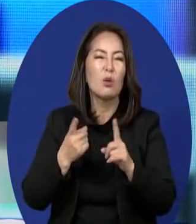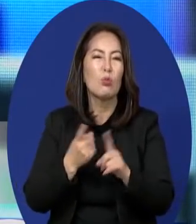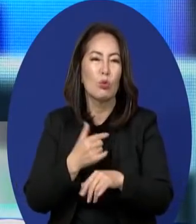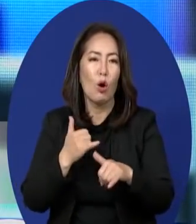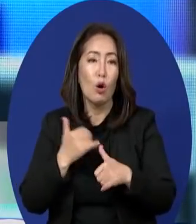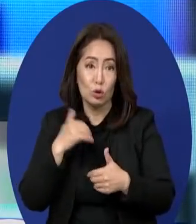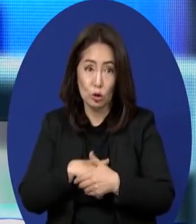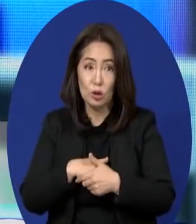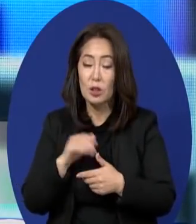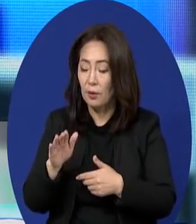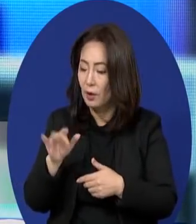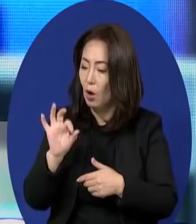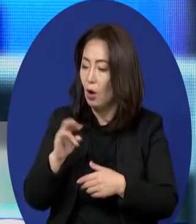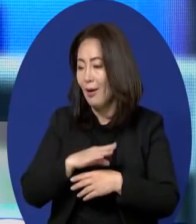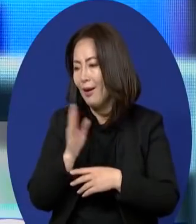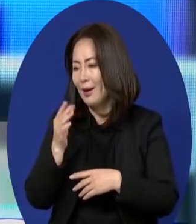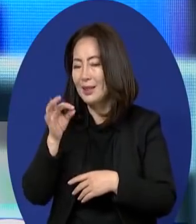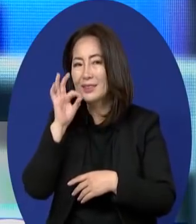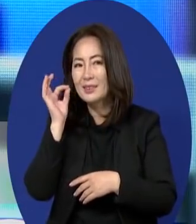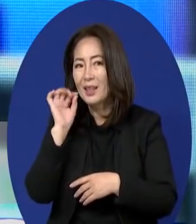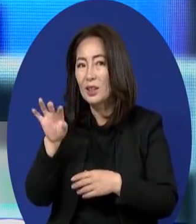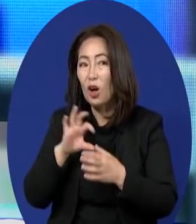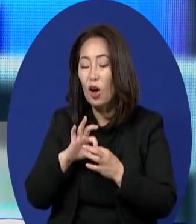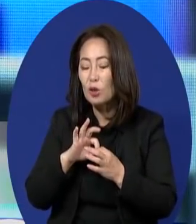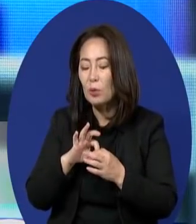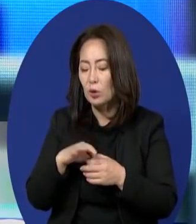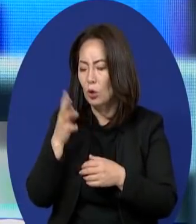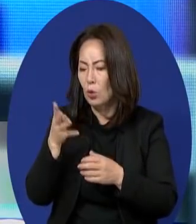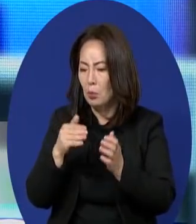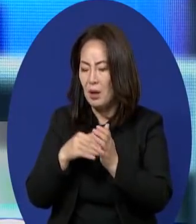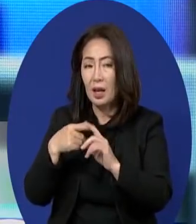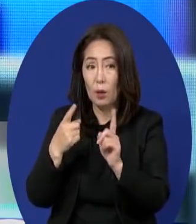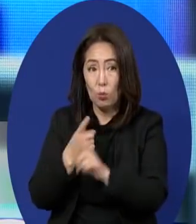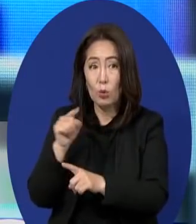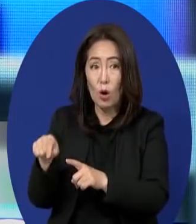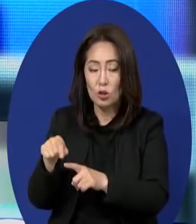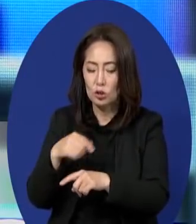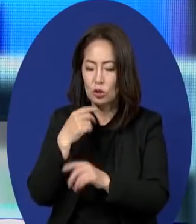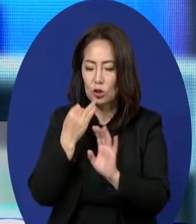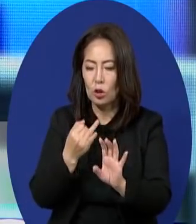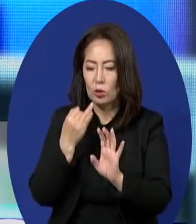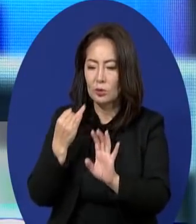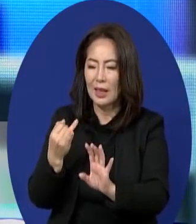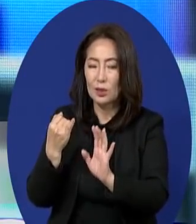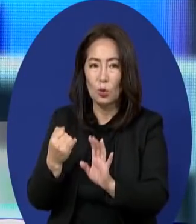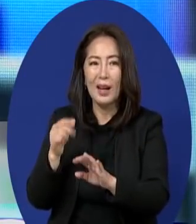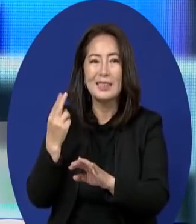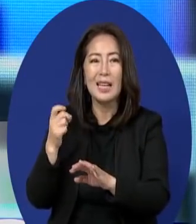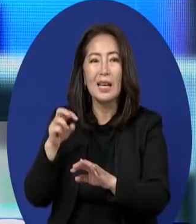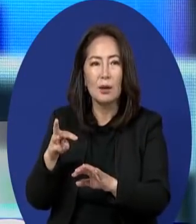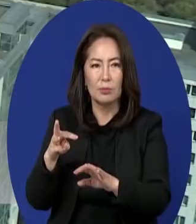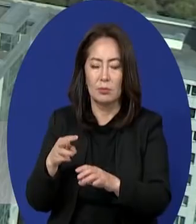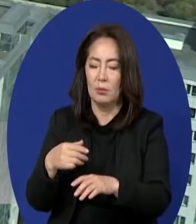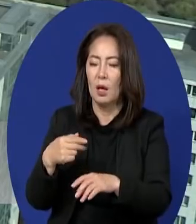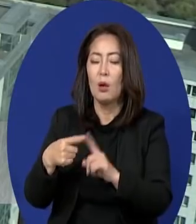ирсэн байна. Энэ он гарсаар заллингийн 4000 гаруй гэмт хэрэг бүртгэгдснээс 776 нь цахим орчинд үйлдэгдэжээ.